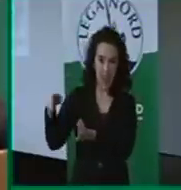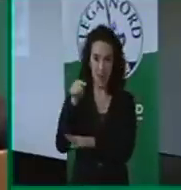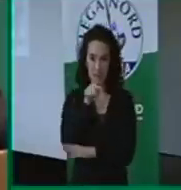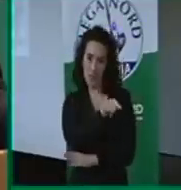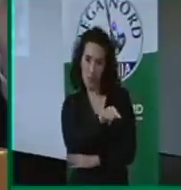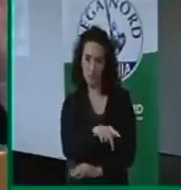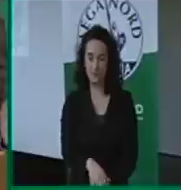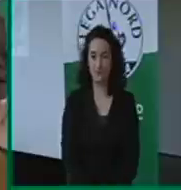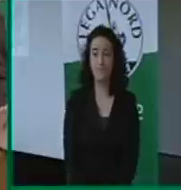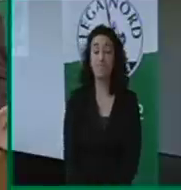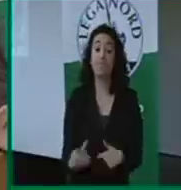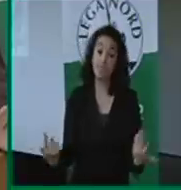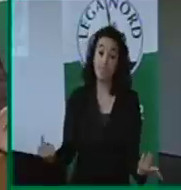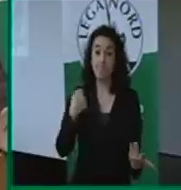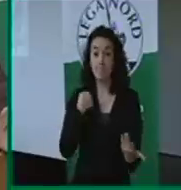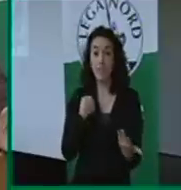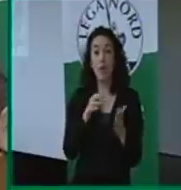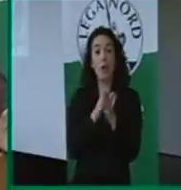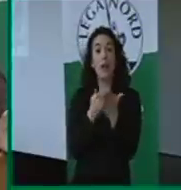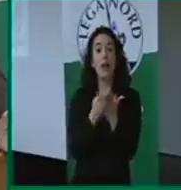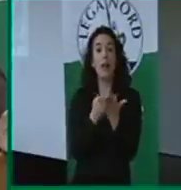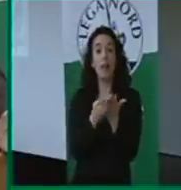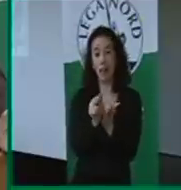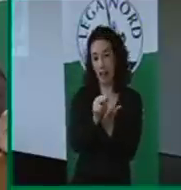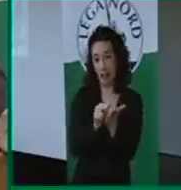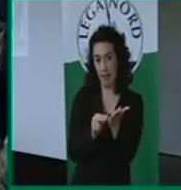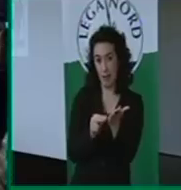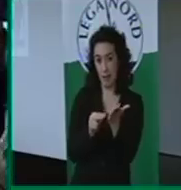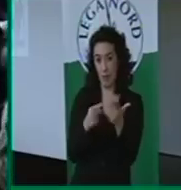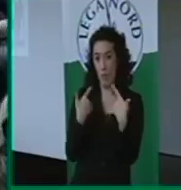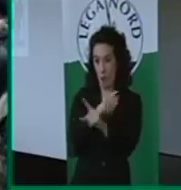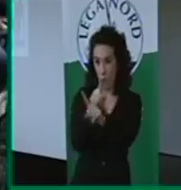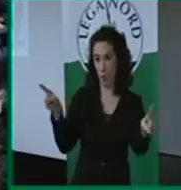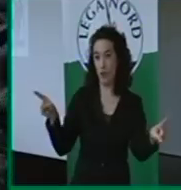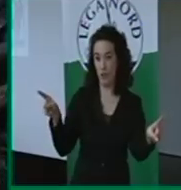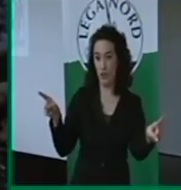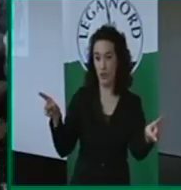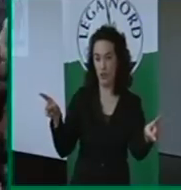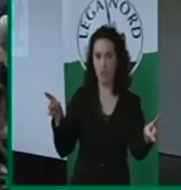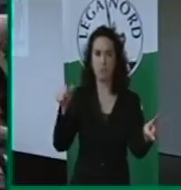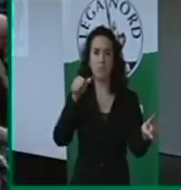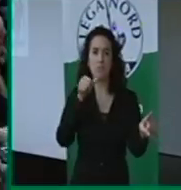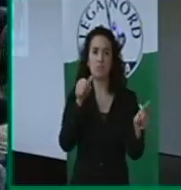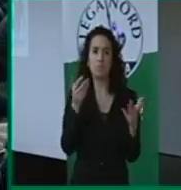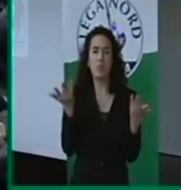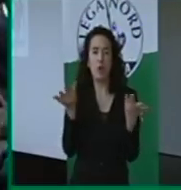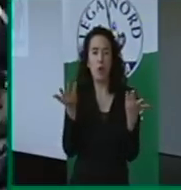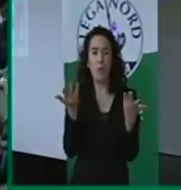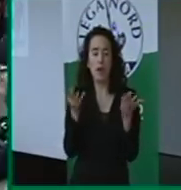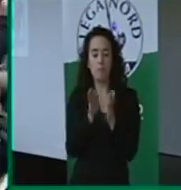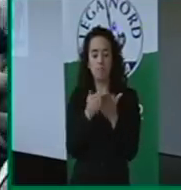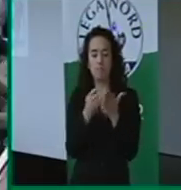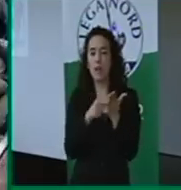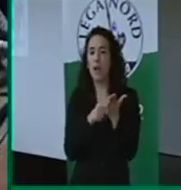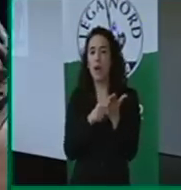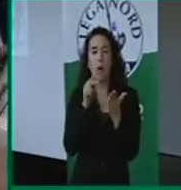quindi io ho scritto questo libretto per voi In modo tale che fosse inattaccabile dal punto di